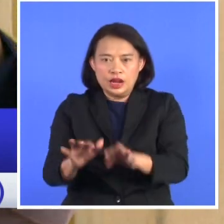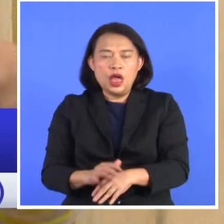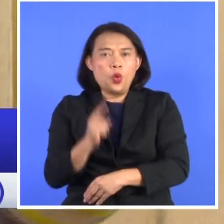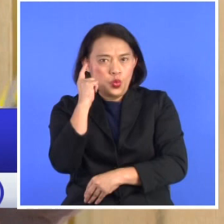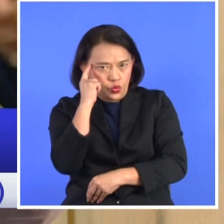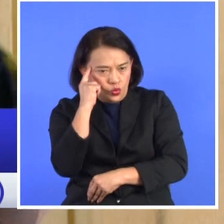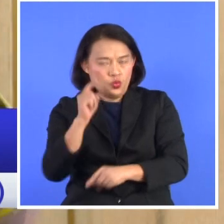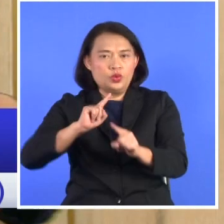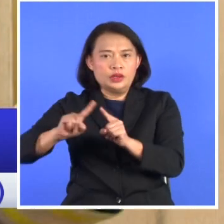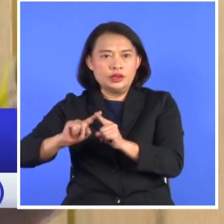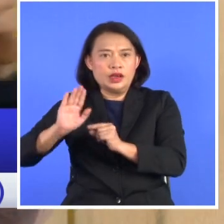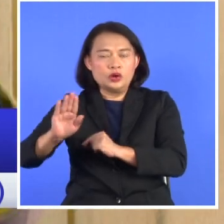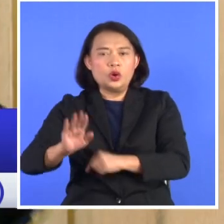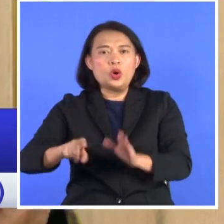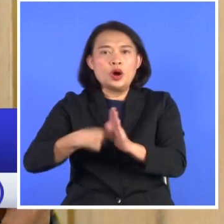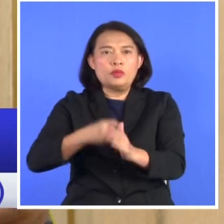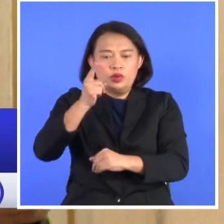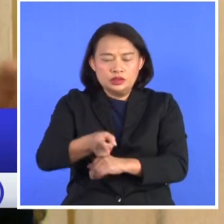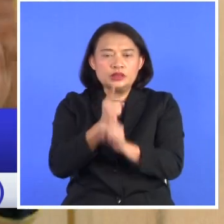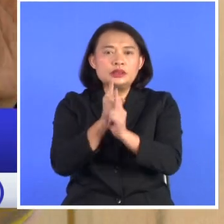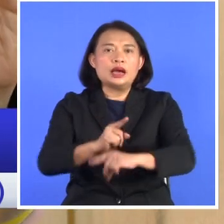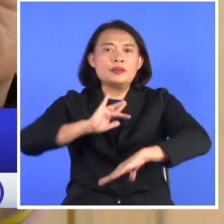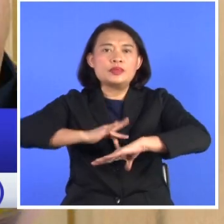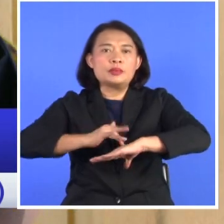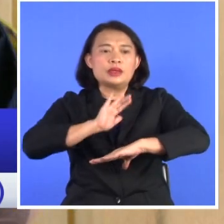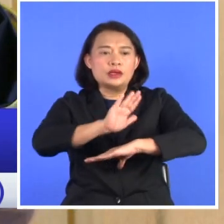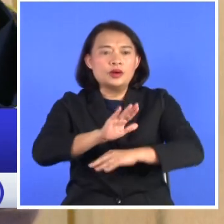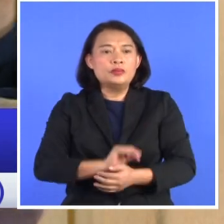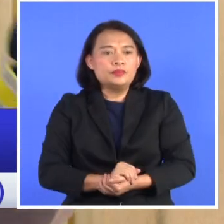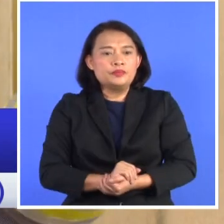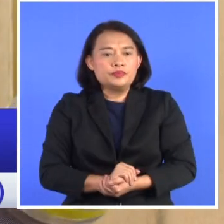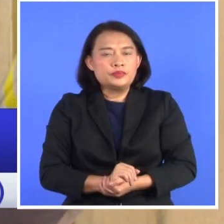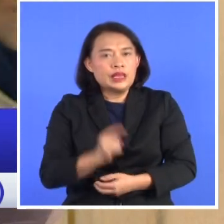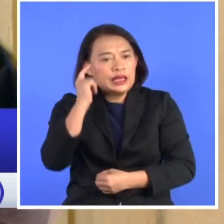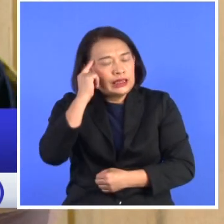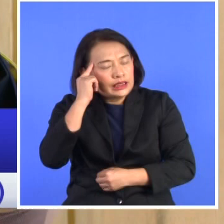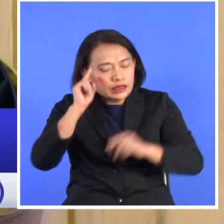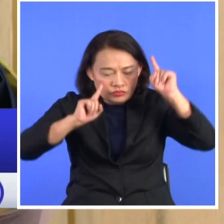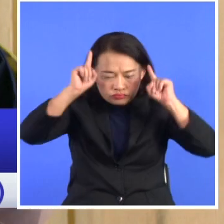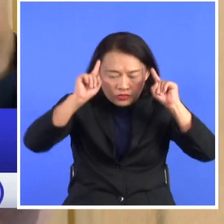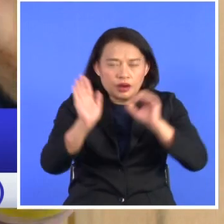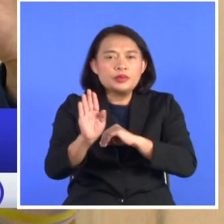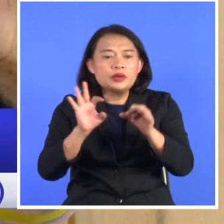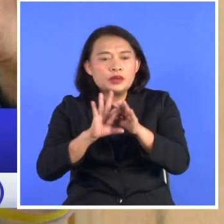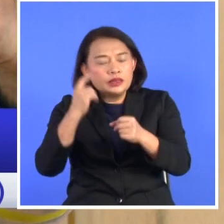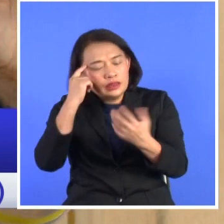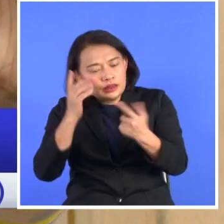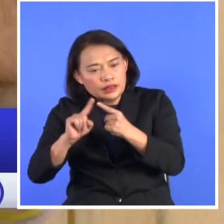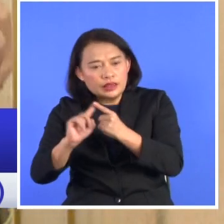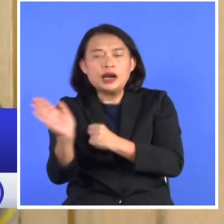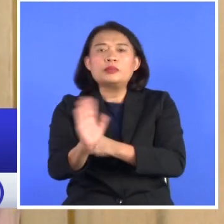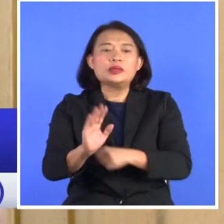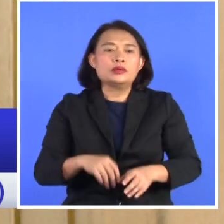ต่างๆเหล่านี้เป็นความจริงที่เกิดขึ้นตามธรรมชาติก็ไม่ต้องไปเอ่อปรุงแต่งหรือเพิ่มเติมหรือเสกเป่าใดๆทั้ง